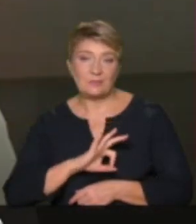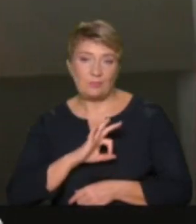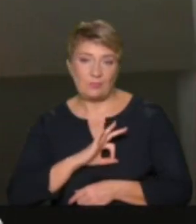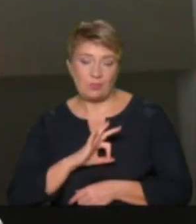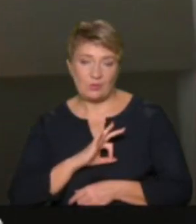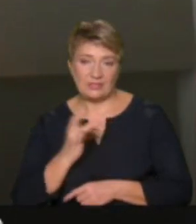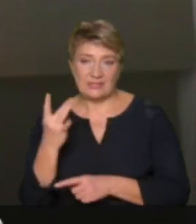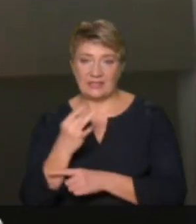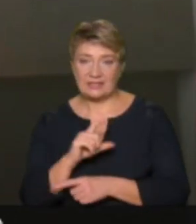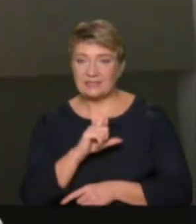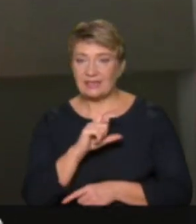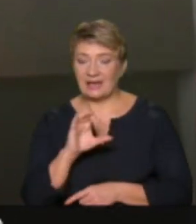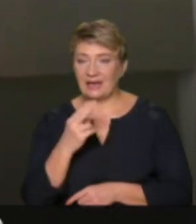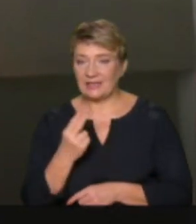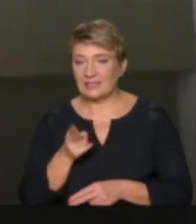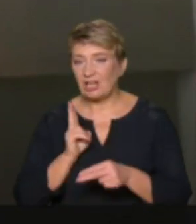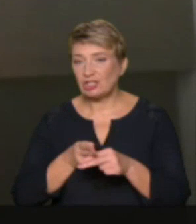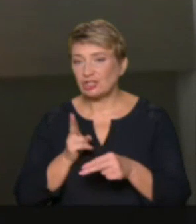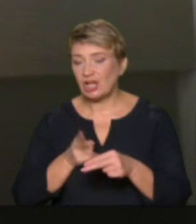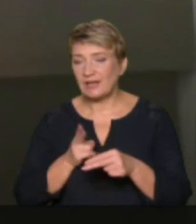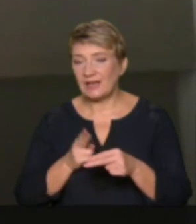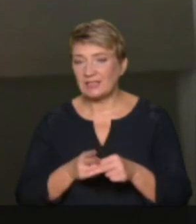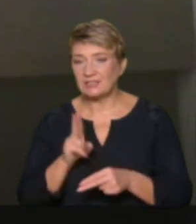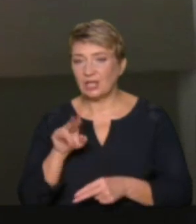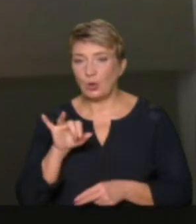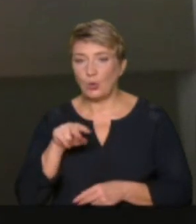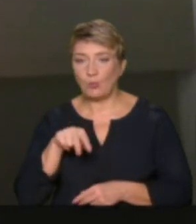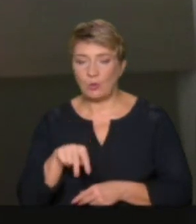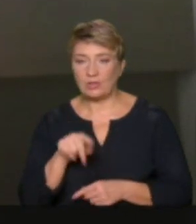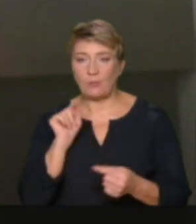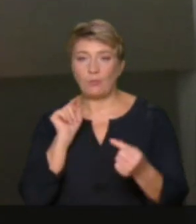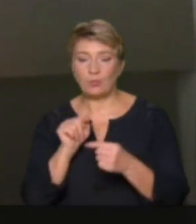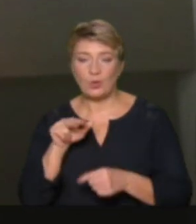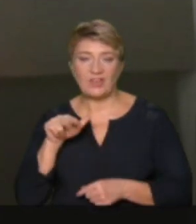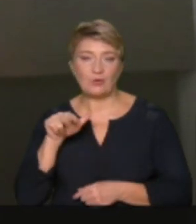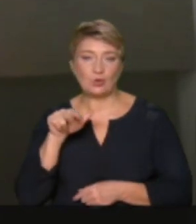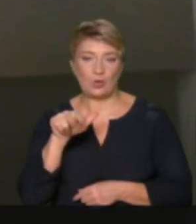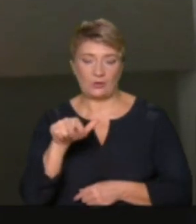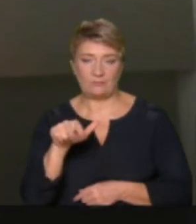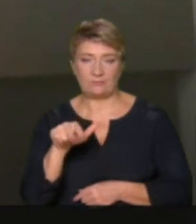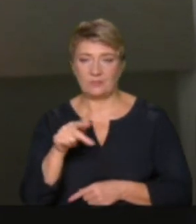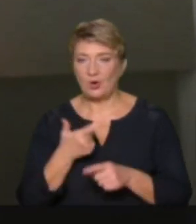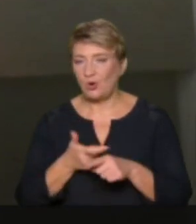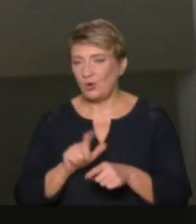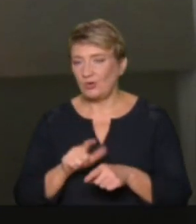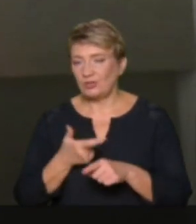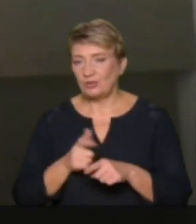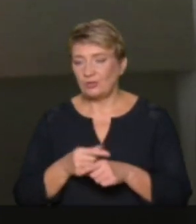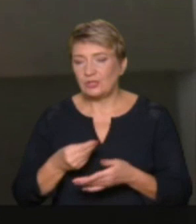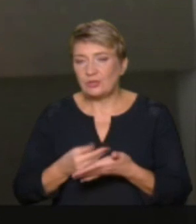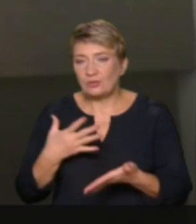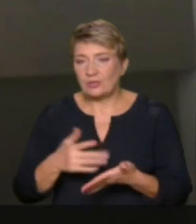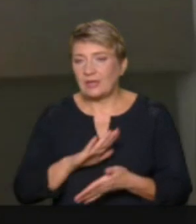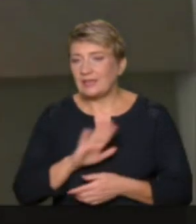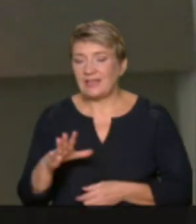или Патриоты, или железный купол против, даже железный купол против дронов, это очень и очень дорого, и мы не